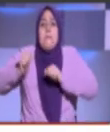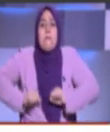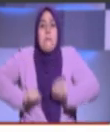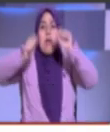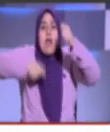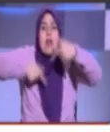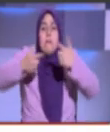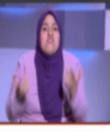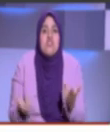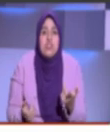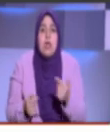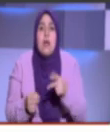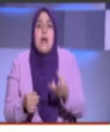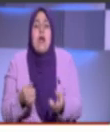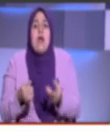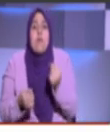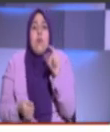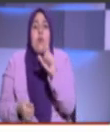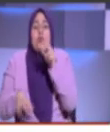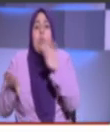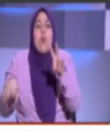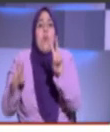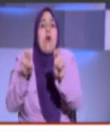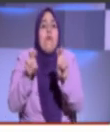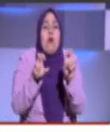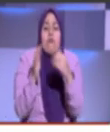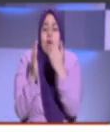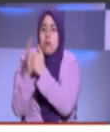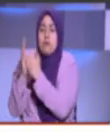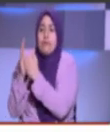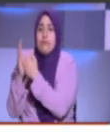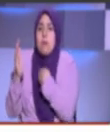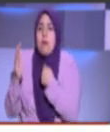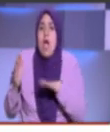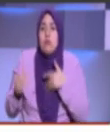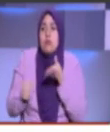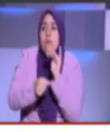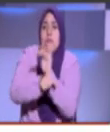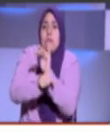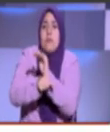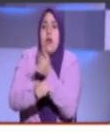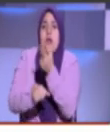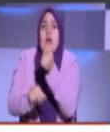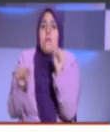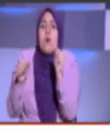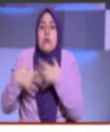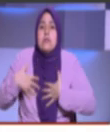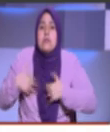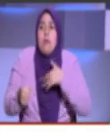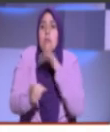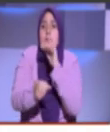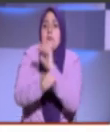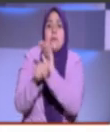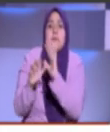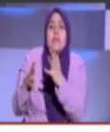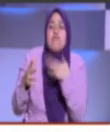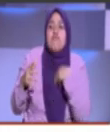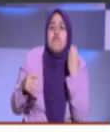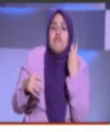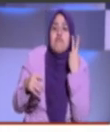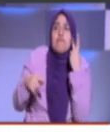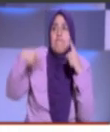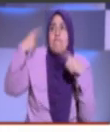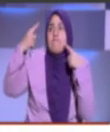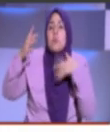فقط 1400 سرير، منها حوالي 4000 سرير فقط داخل العناية المركزة،